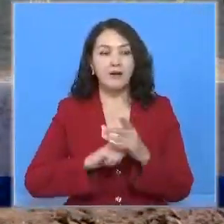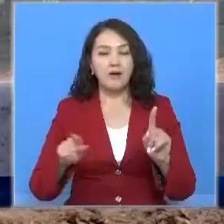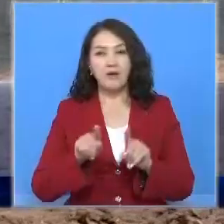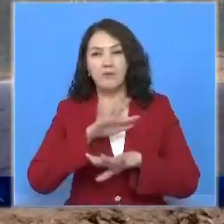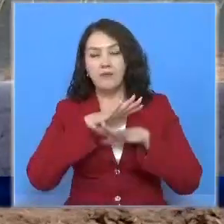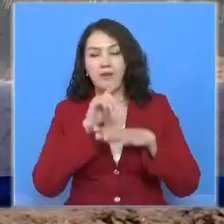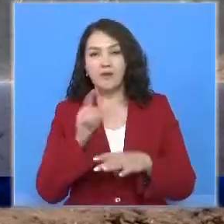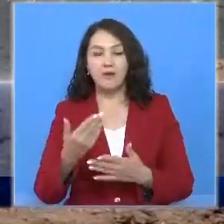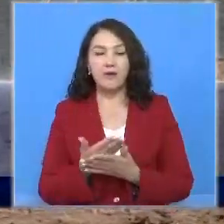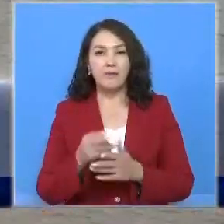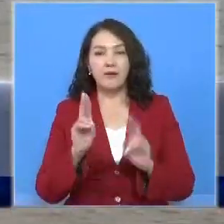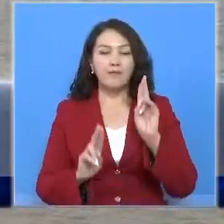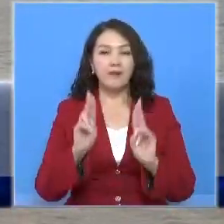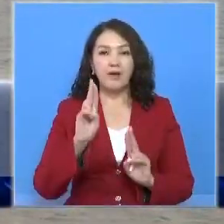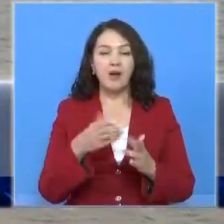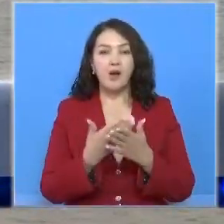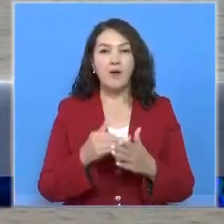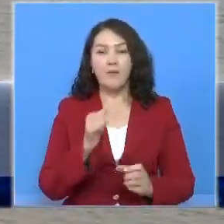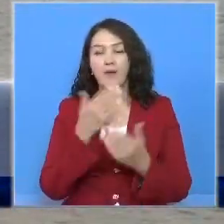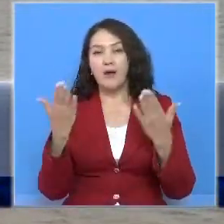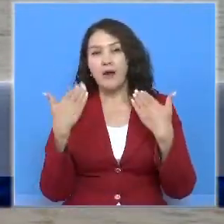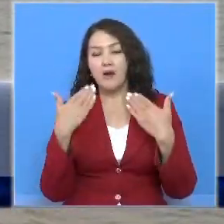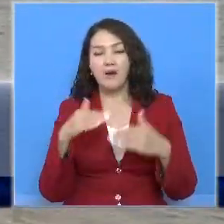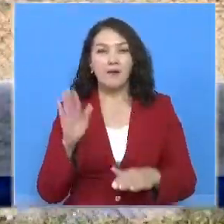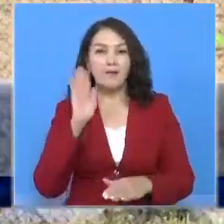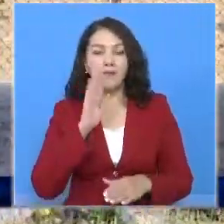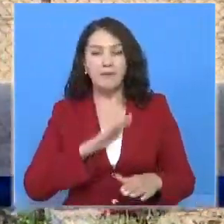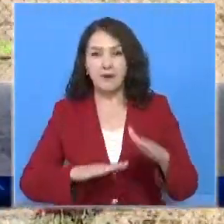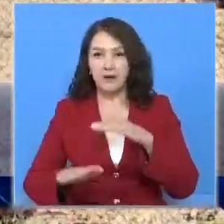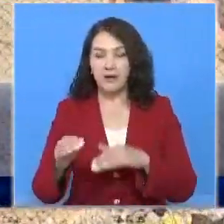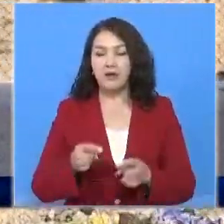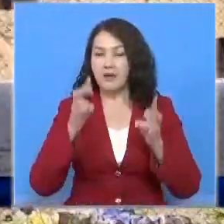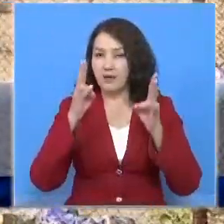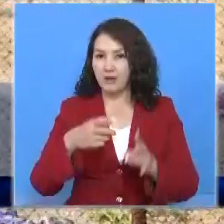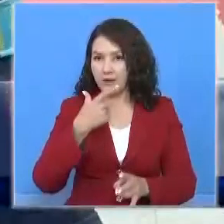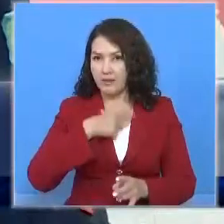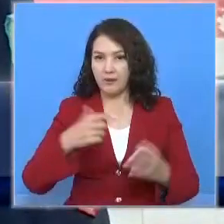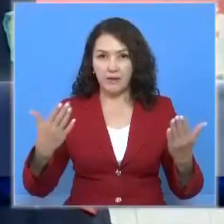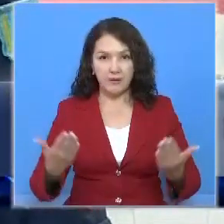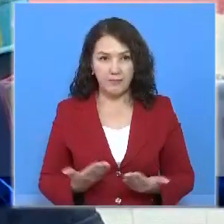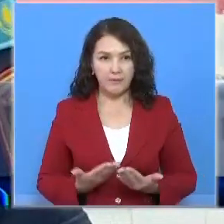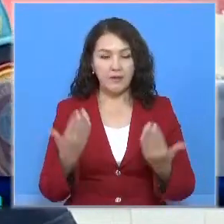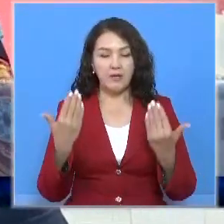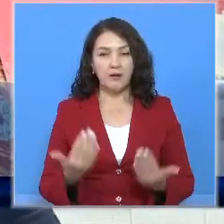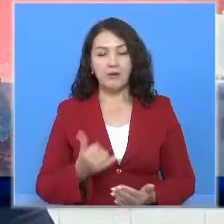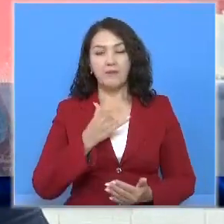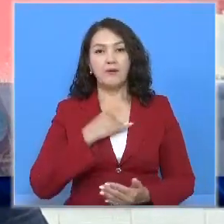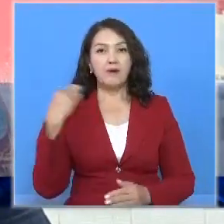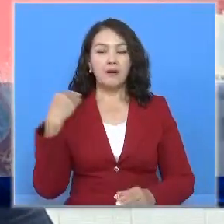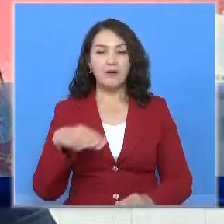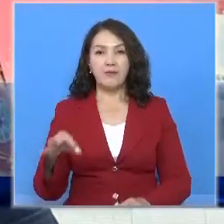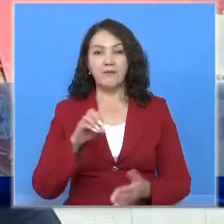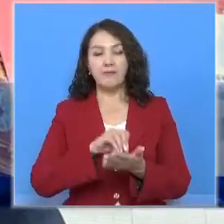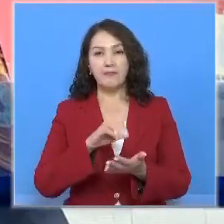много людей не соблюдают правила во время отдыха у водоемов, тем самым рискуя своей жизнью. На сегодняшний момент у нас по Актюбинской